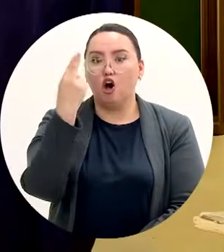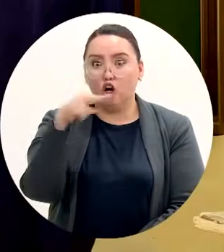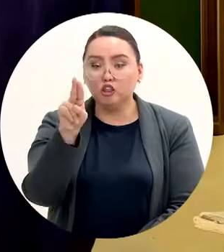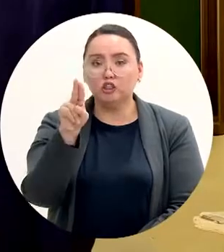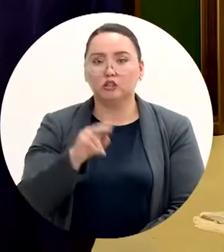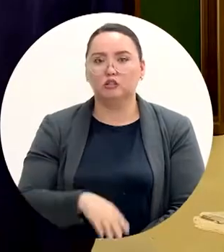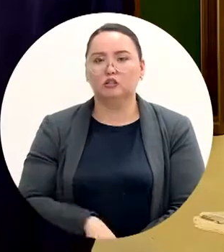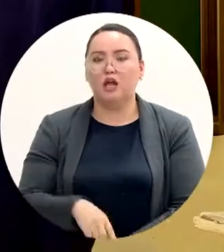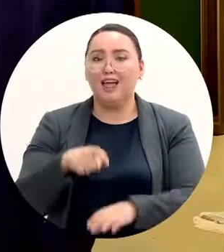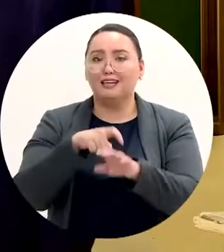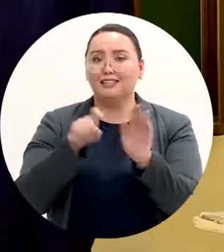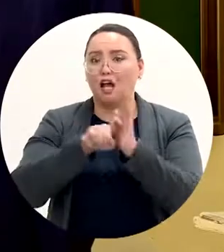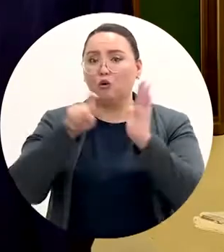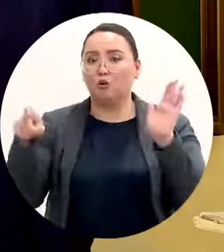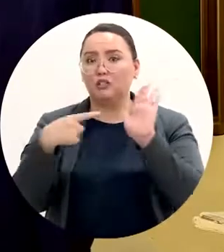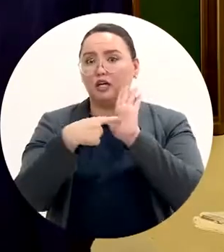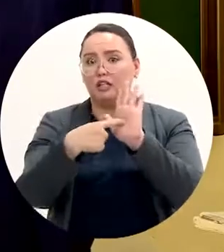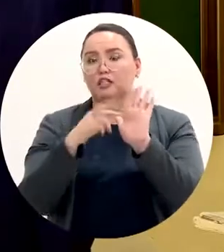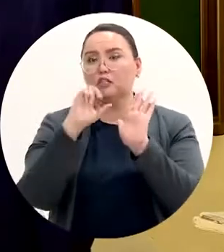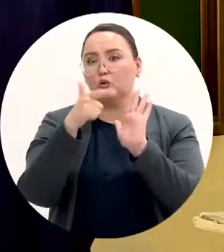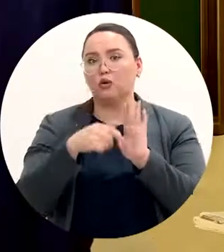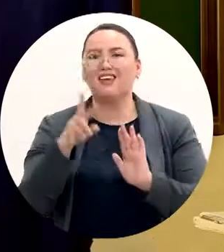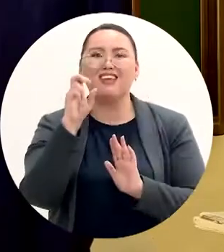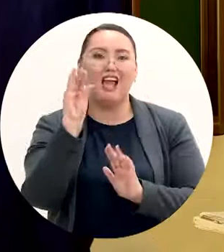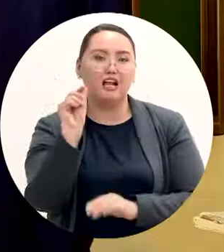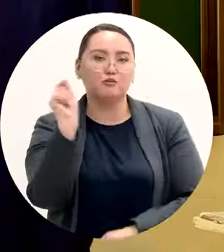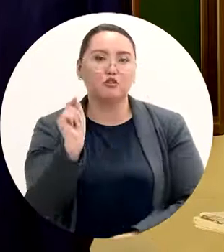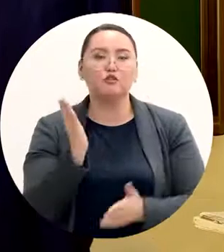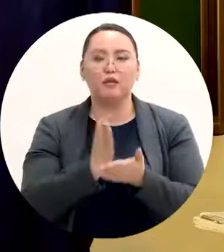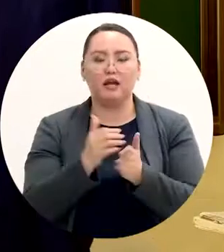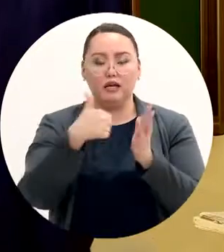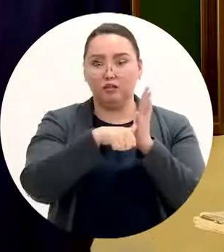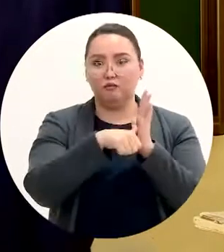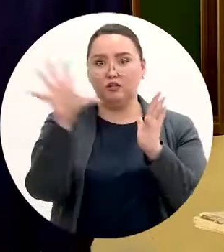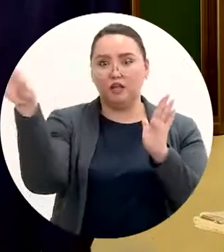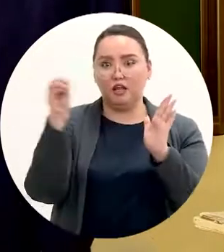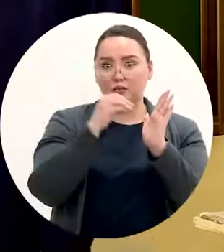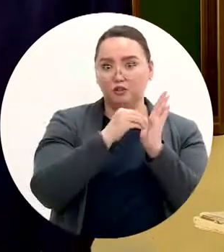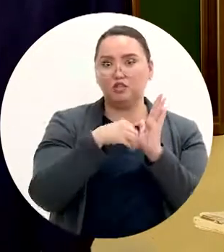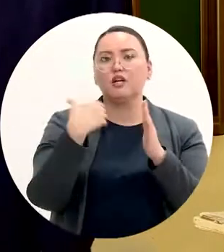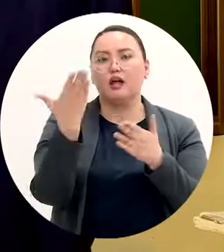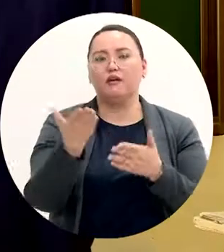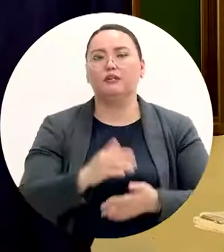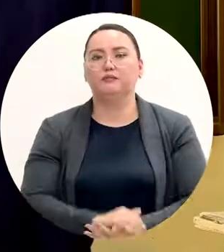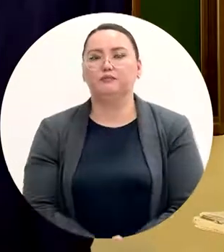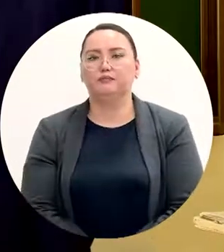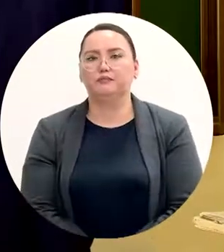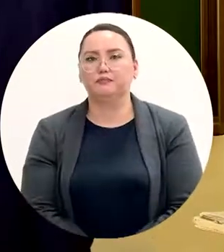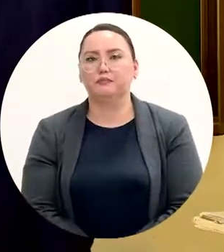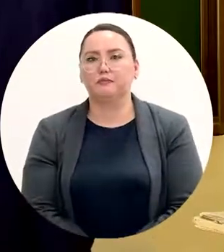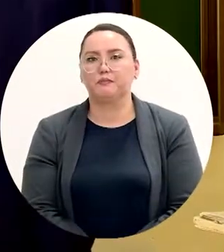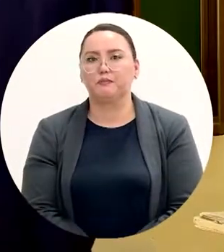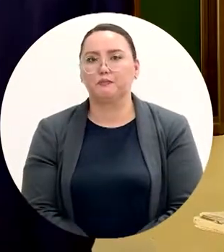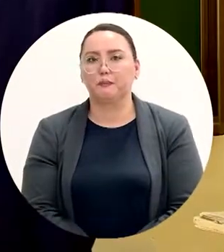За хаан шүлгийн за өнөд гэдэг үгийн өөний дэ гэж цаг хугацаа илэрхийлсэн эдгээр үгсийн